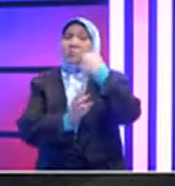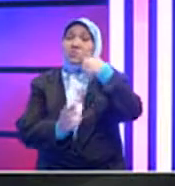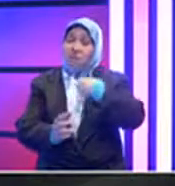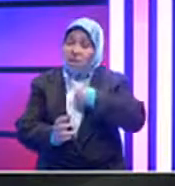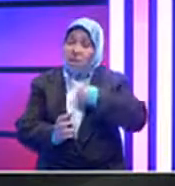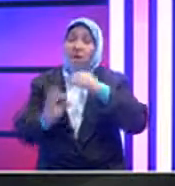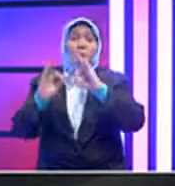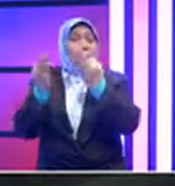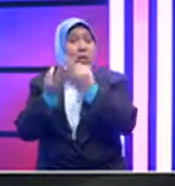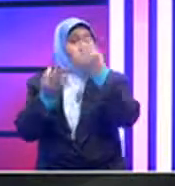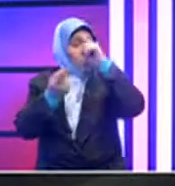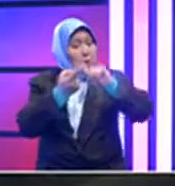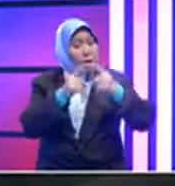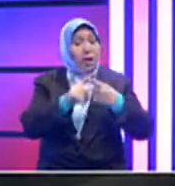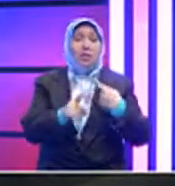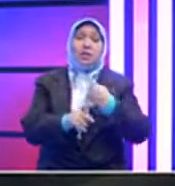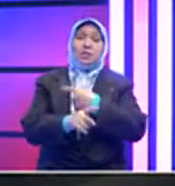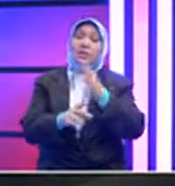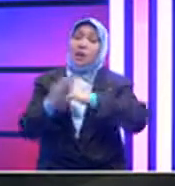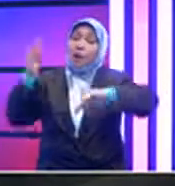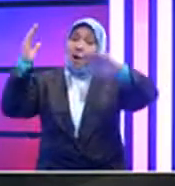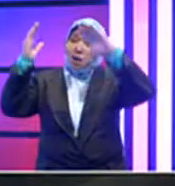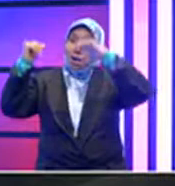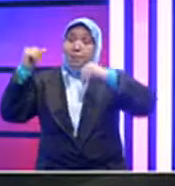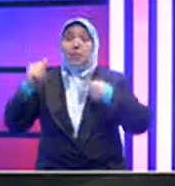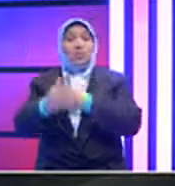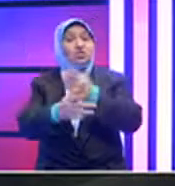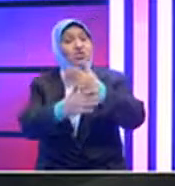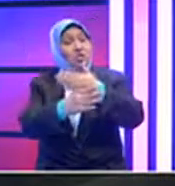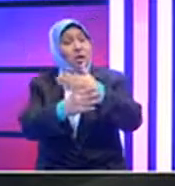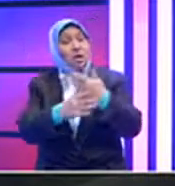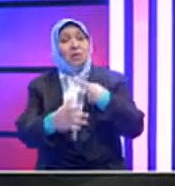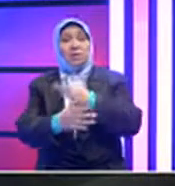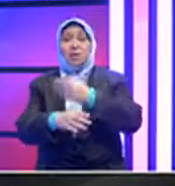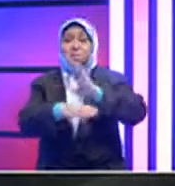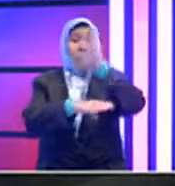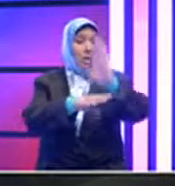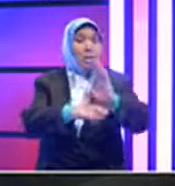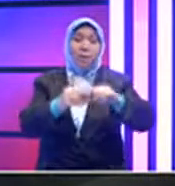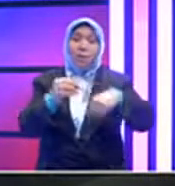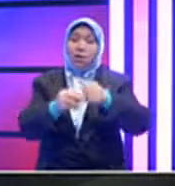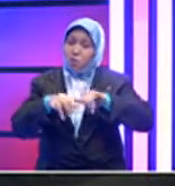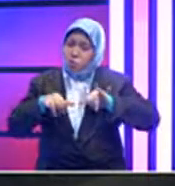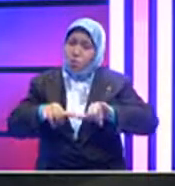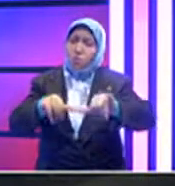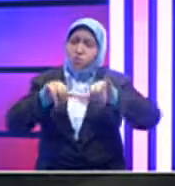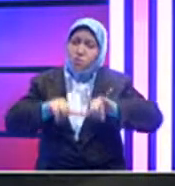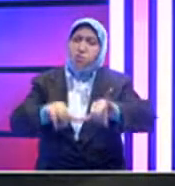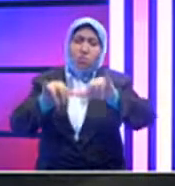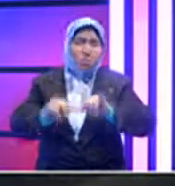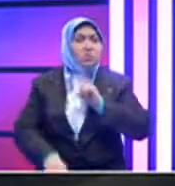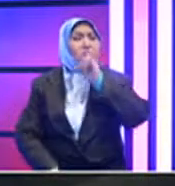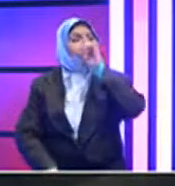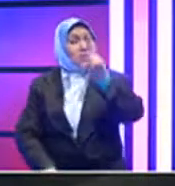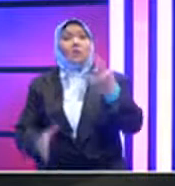wakil kita untuk rekan kita dan Monggo Monggo kalau kita Syekh kita budaya sampai hari ini terus-menerus sentuhan sebenarnya